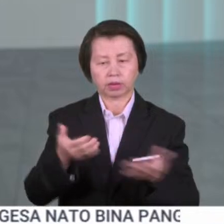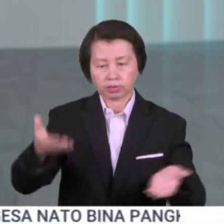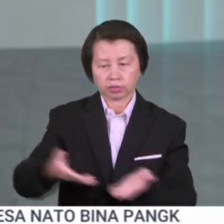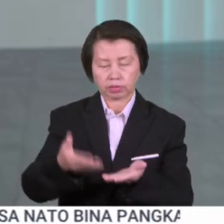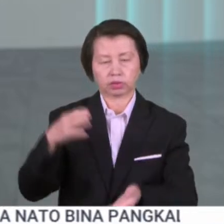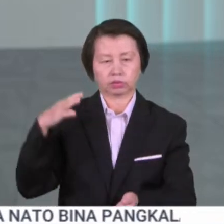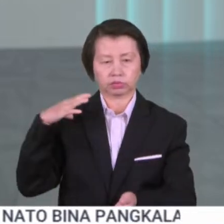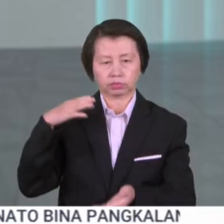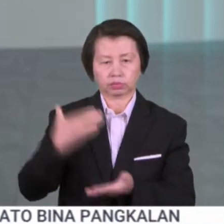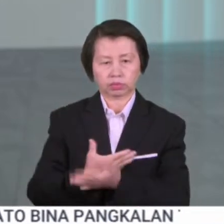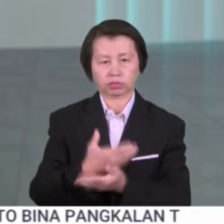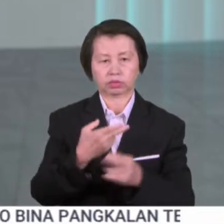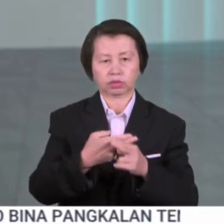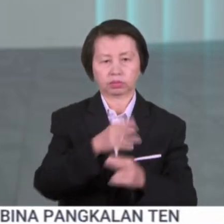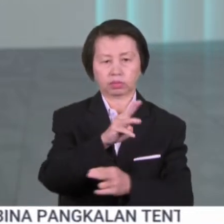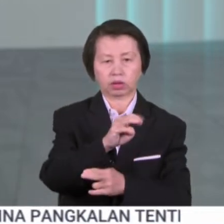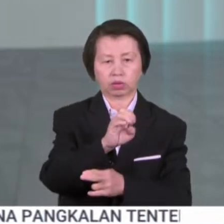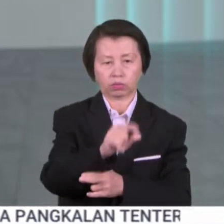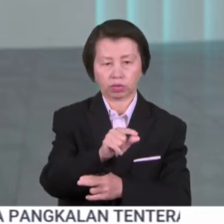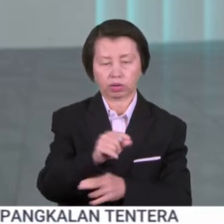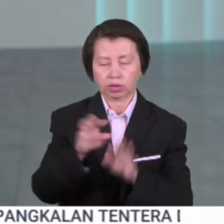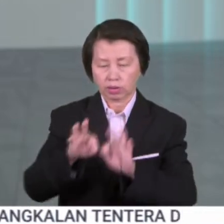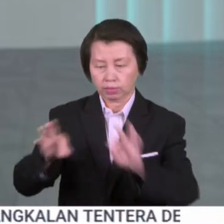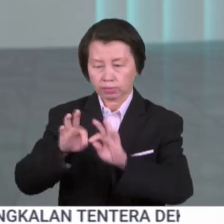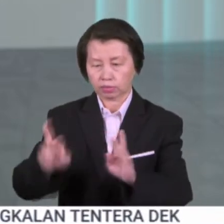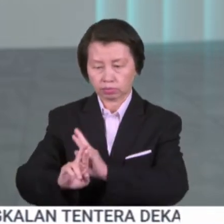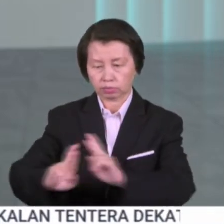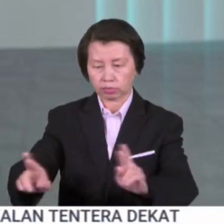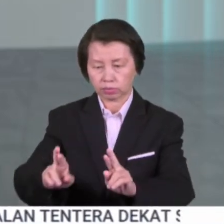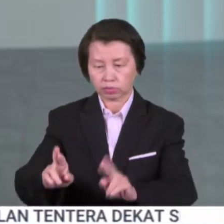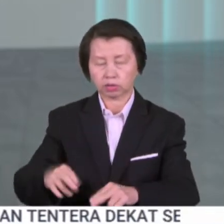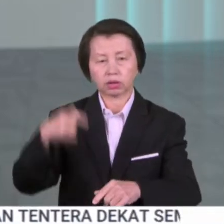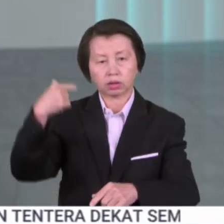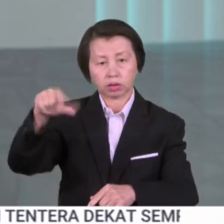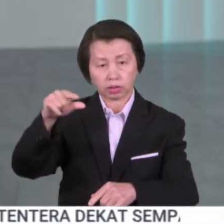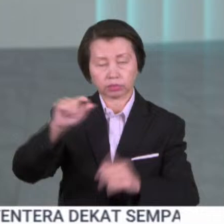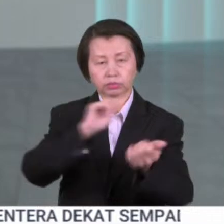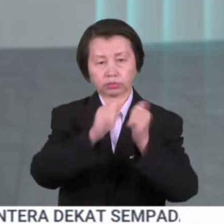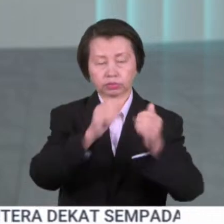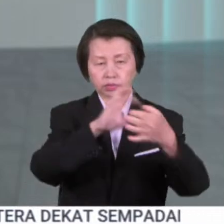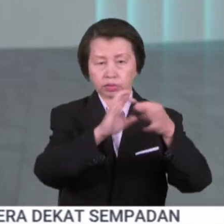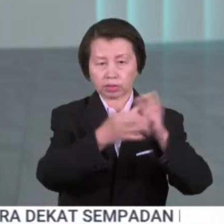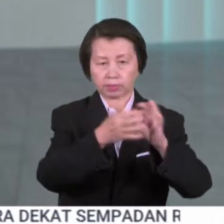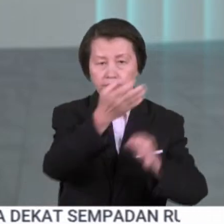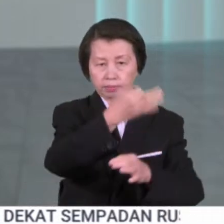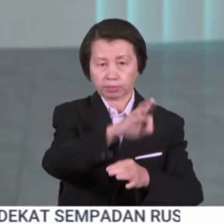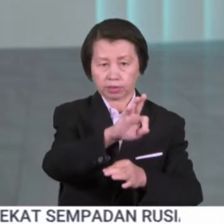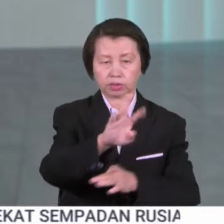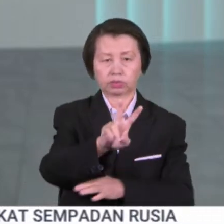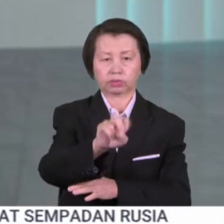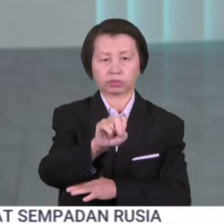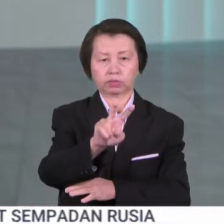baharunya wong tatm jelas beliau ia penting untuk persiapan melaikkkan diri ke sukan olimpik Paris